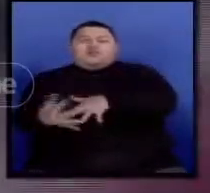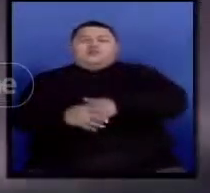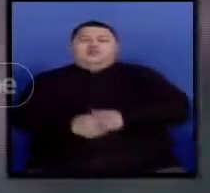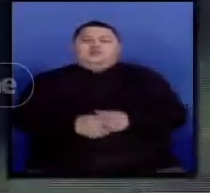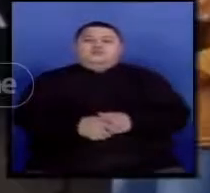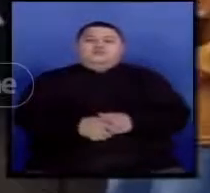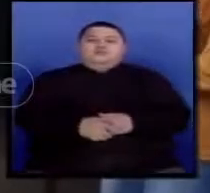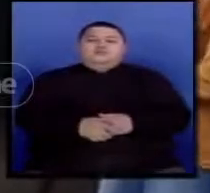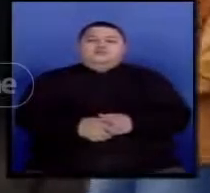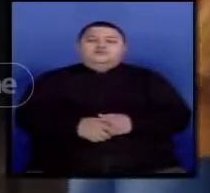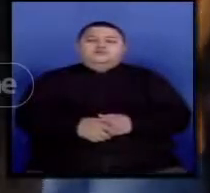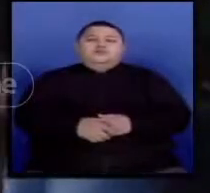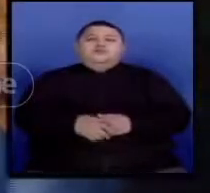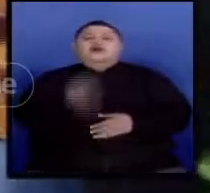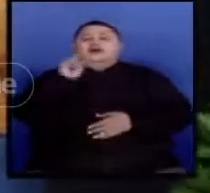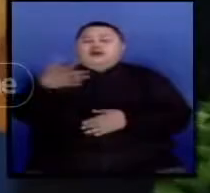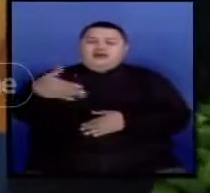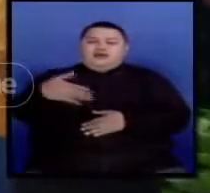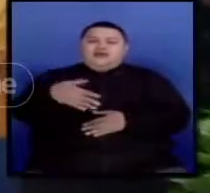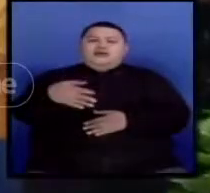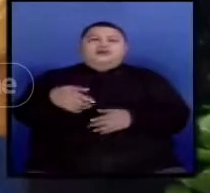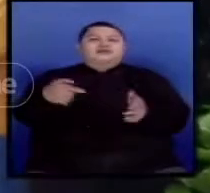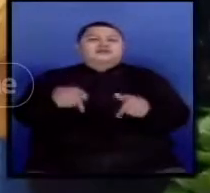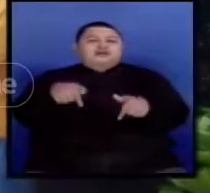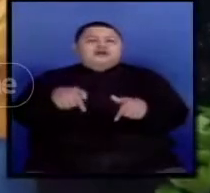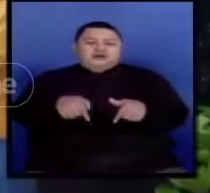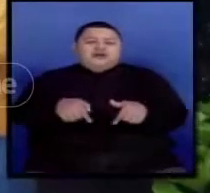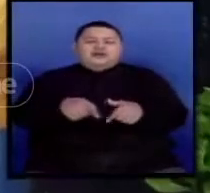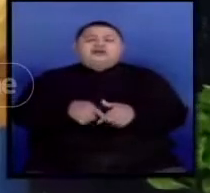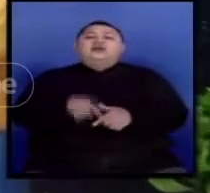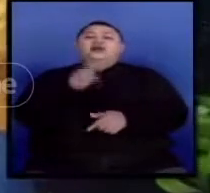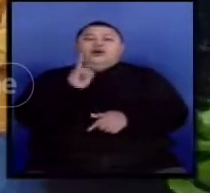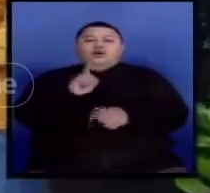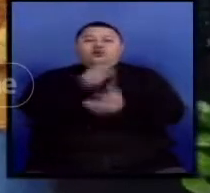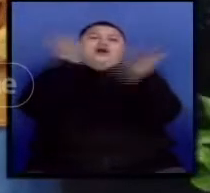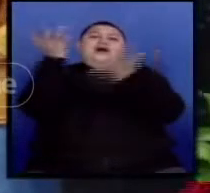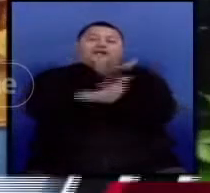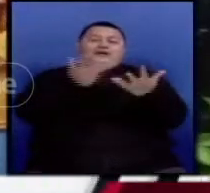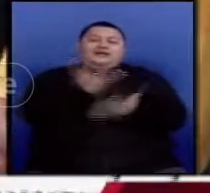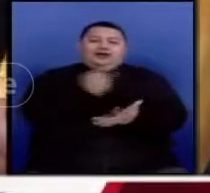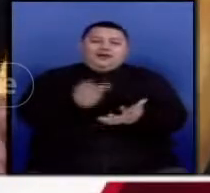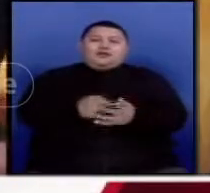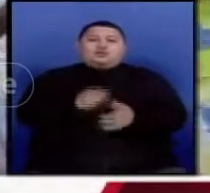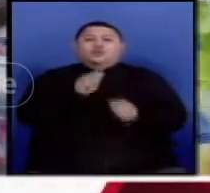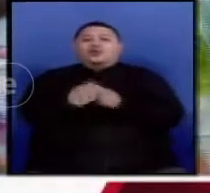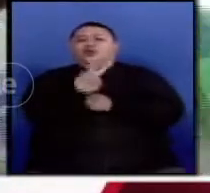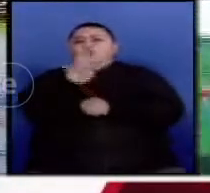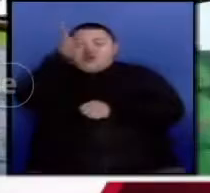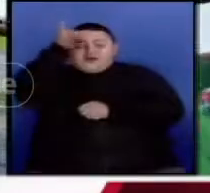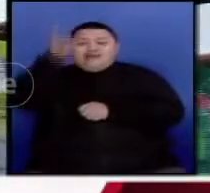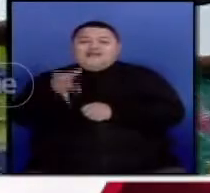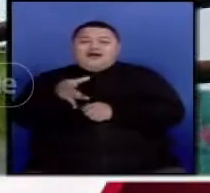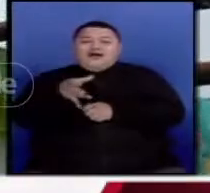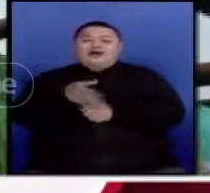gerobak. Dari data sementara BPBD Kabupaten Klaten, angin puting beliung menerjang dua desa, yakni Desa Kulon